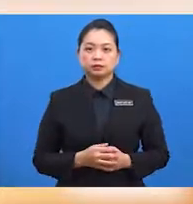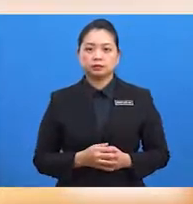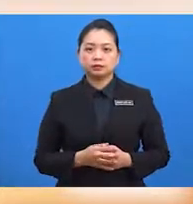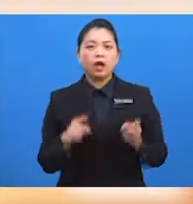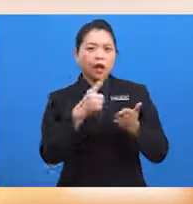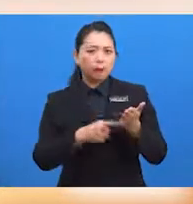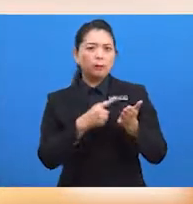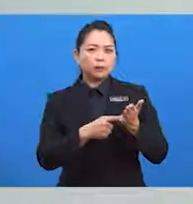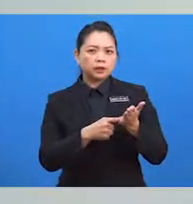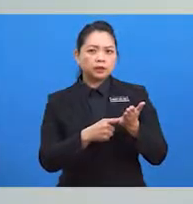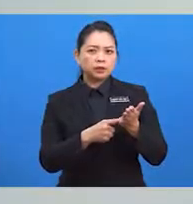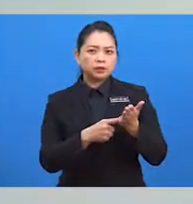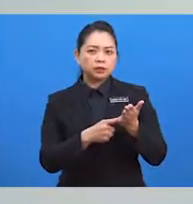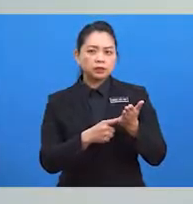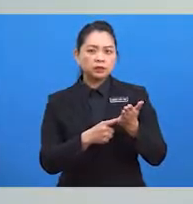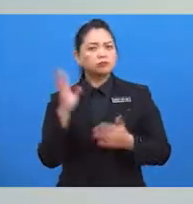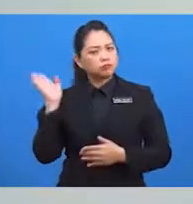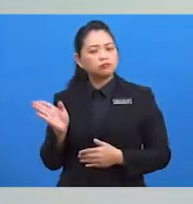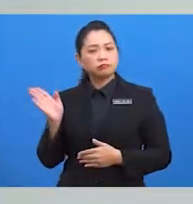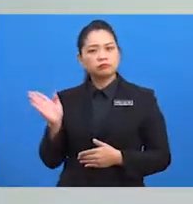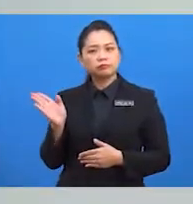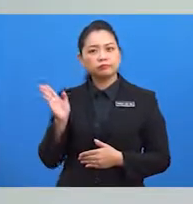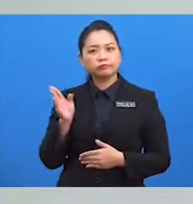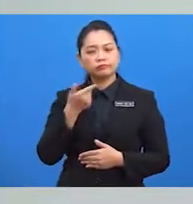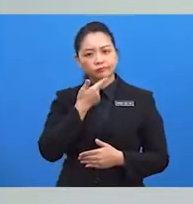Apakah spektrum elektromagnetik